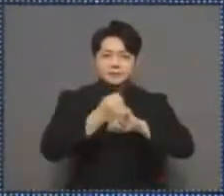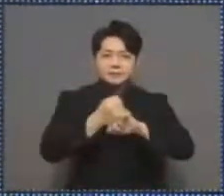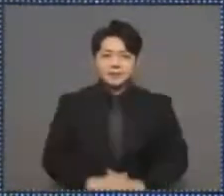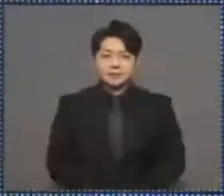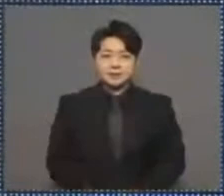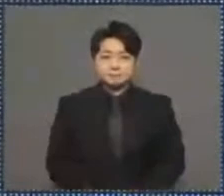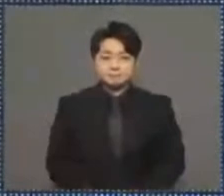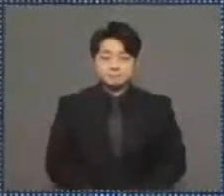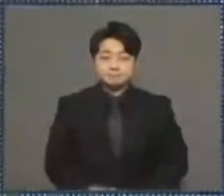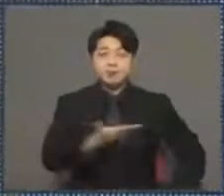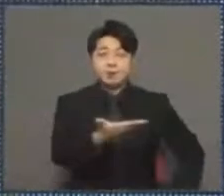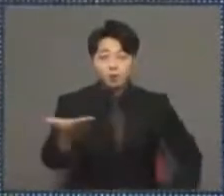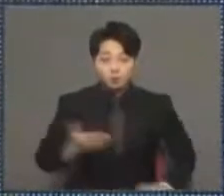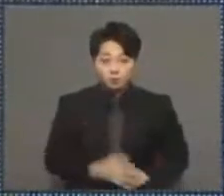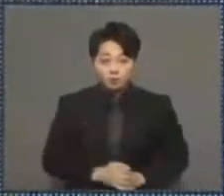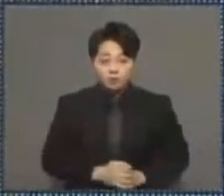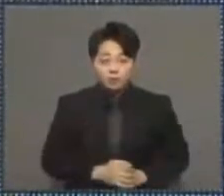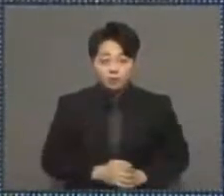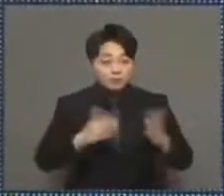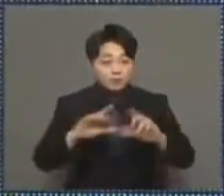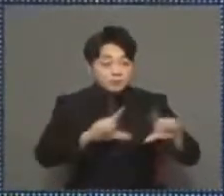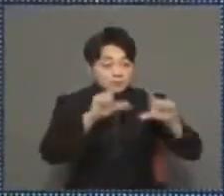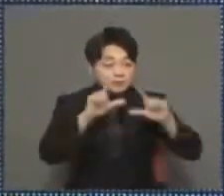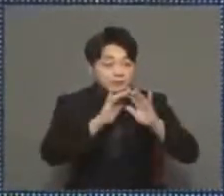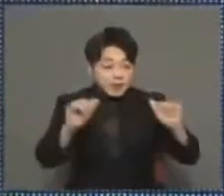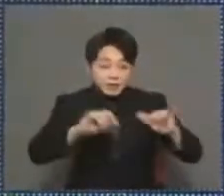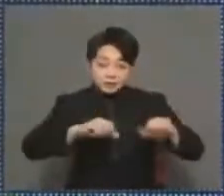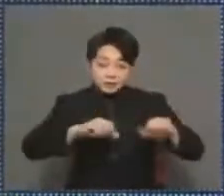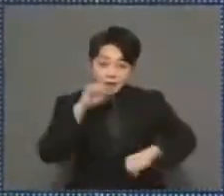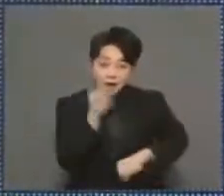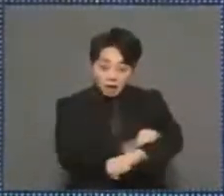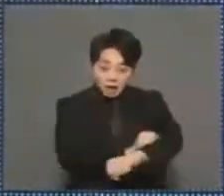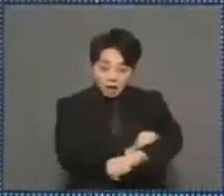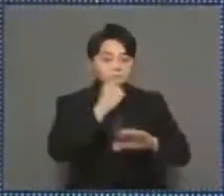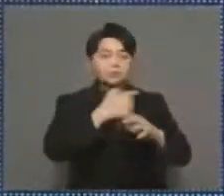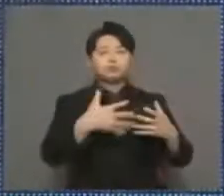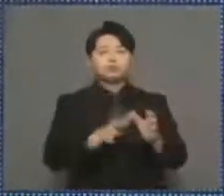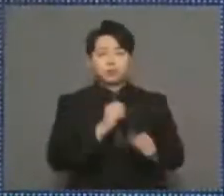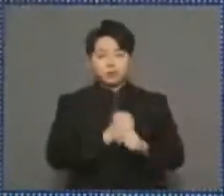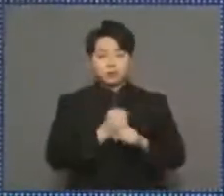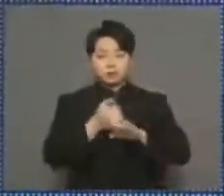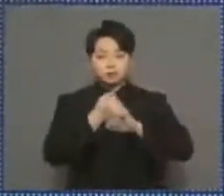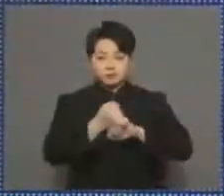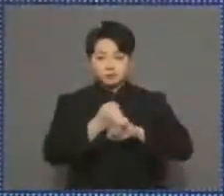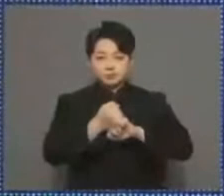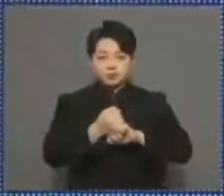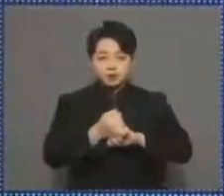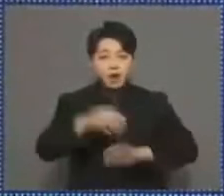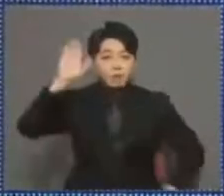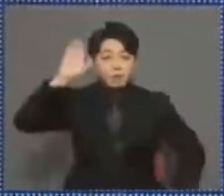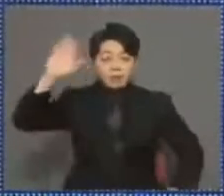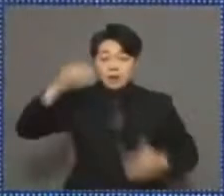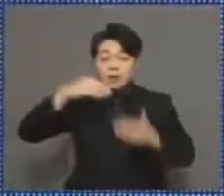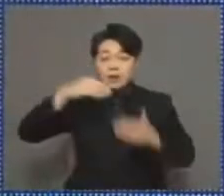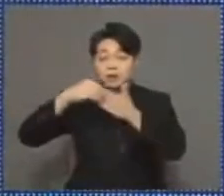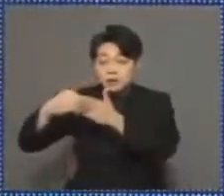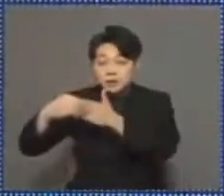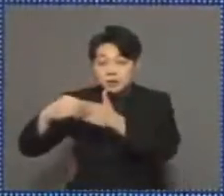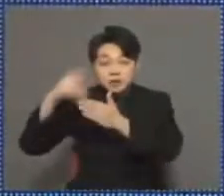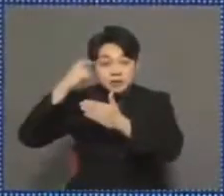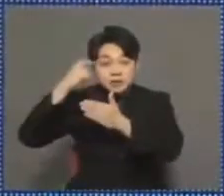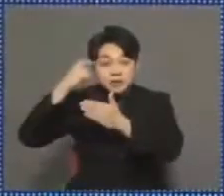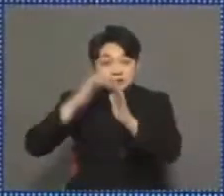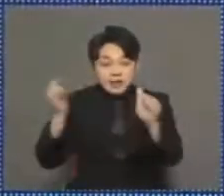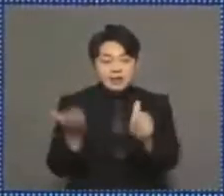여러분, 유능한 민생 정당으로 탈바꿈시키겠습니다. 우리 당의 미래를 이끌 인재를